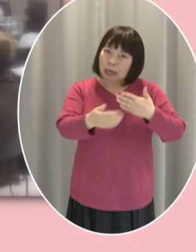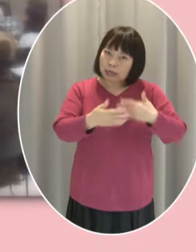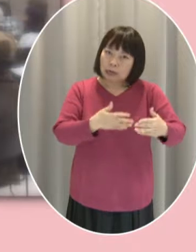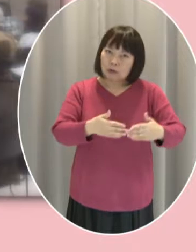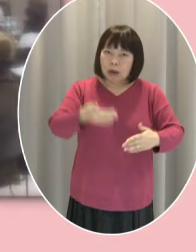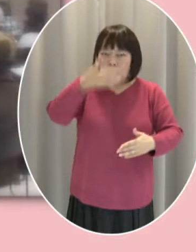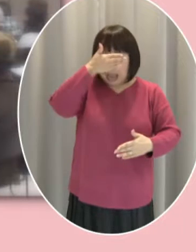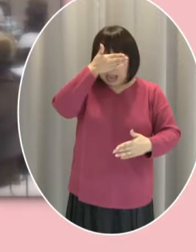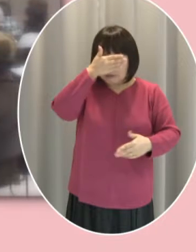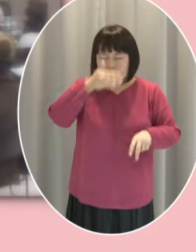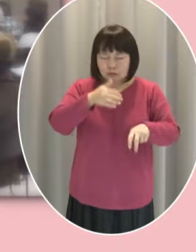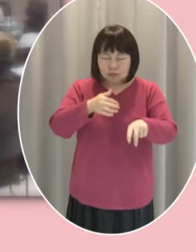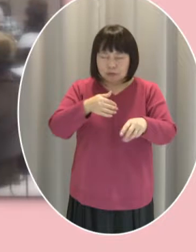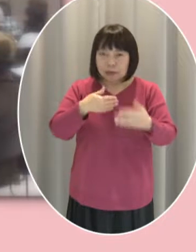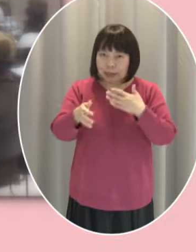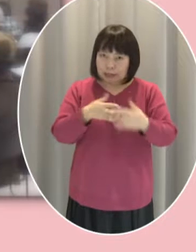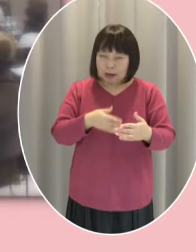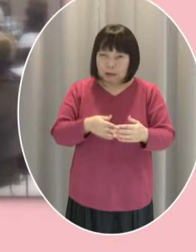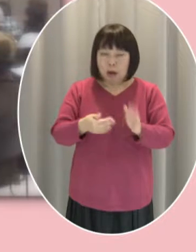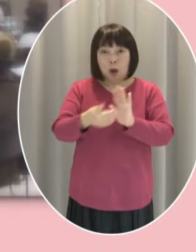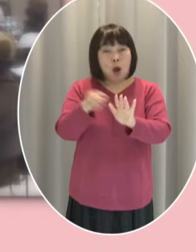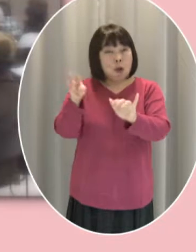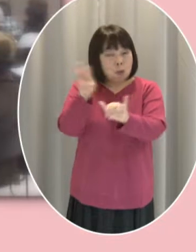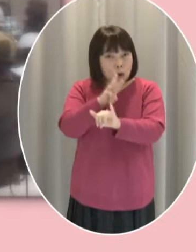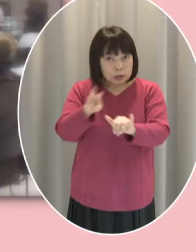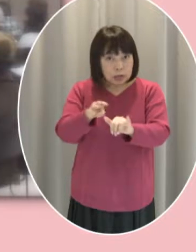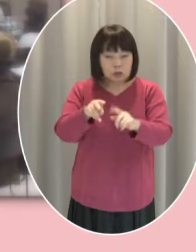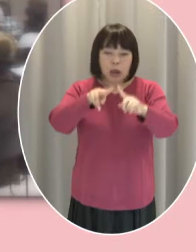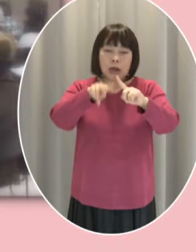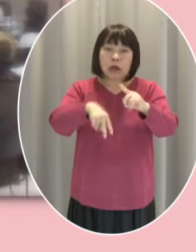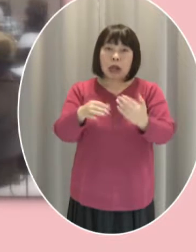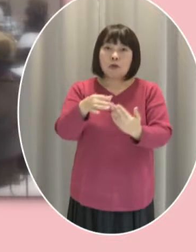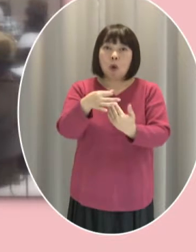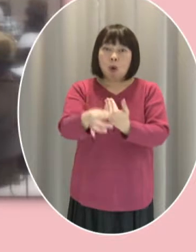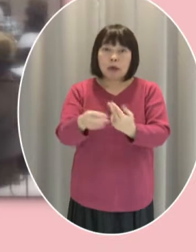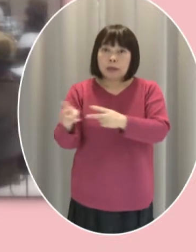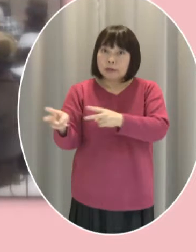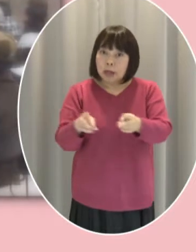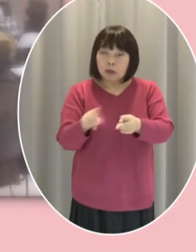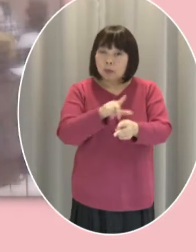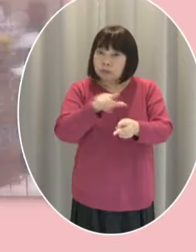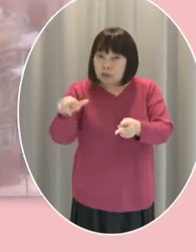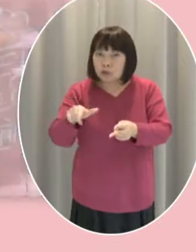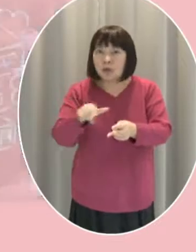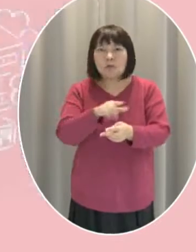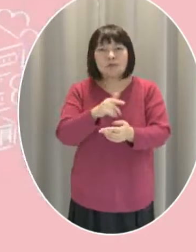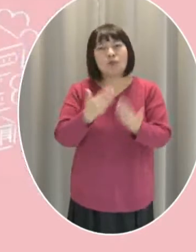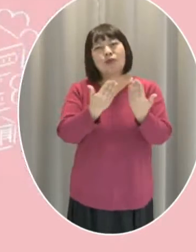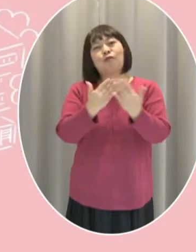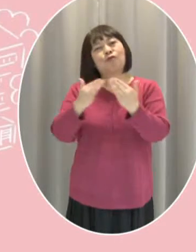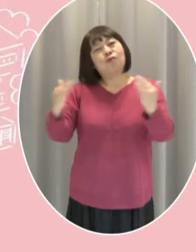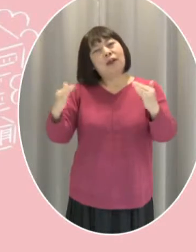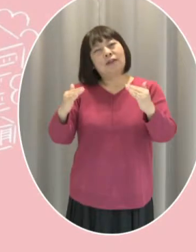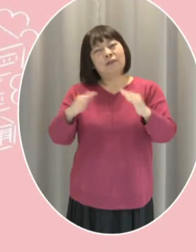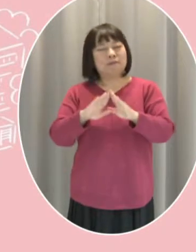体験防災や介護保険制度などの学習会を行っています